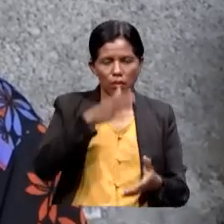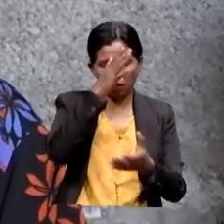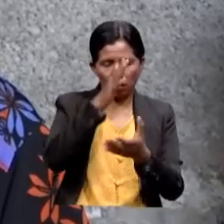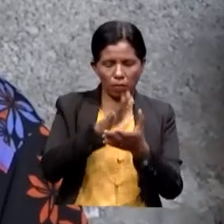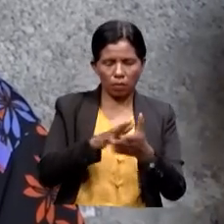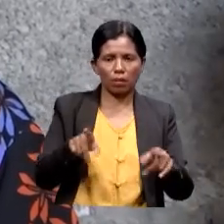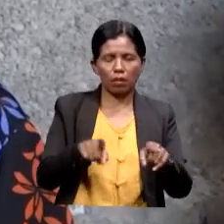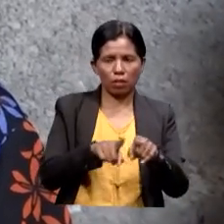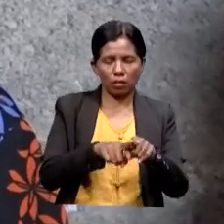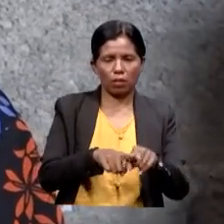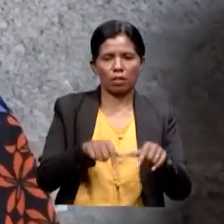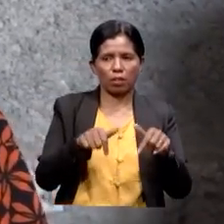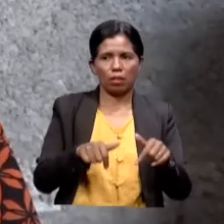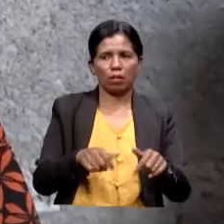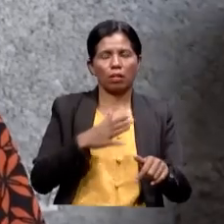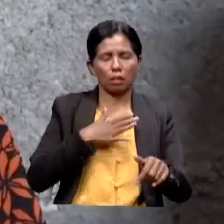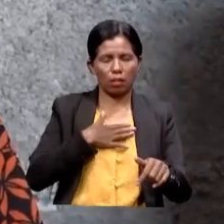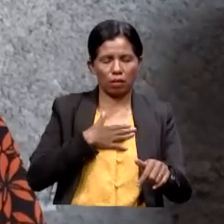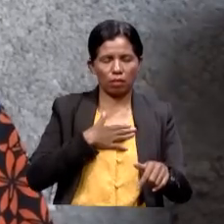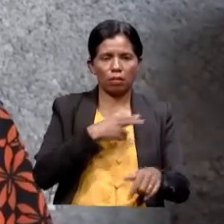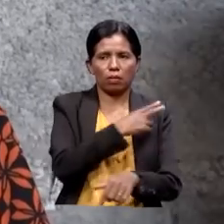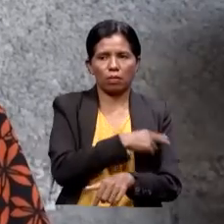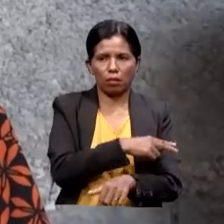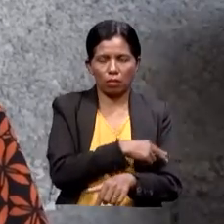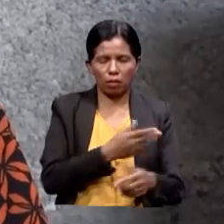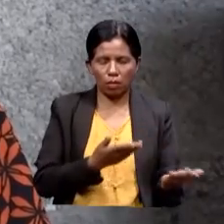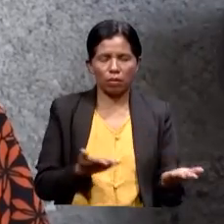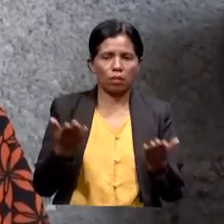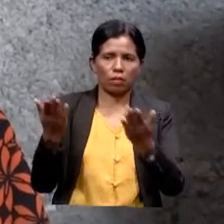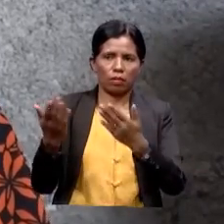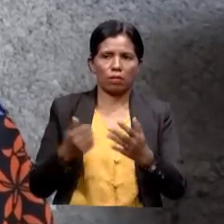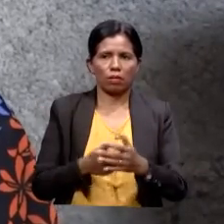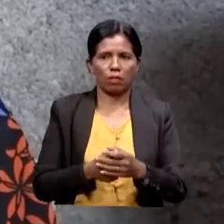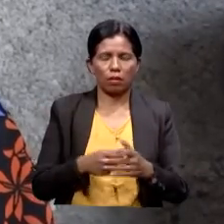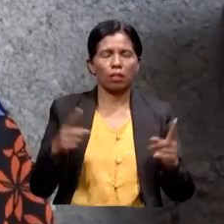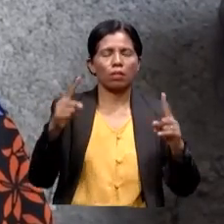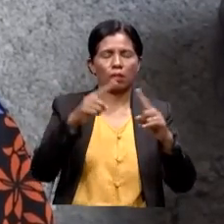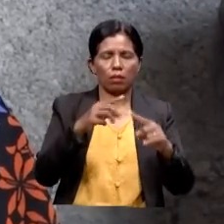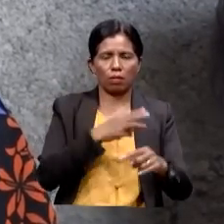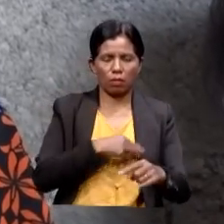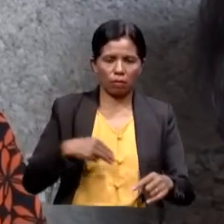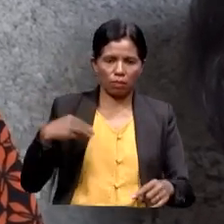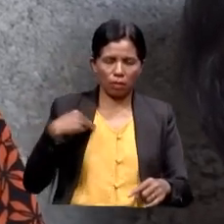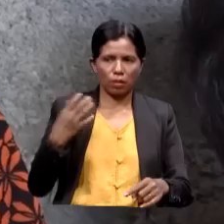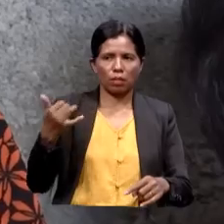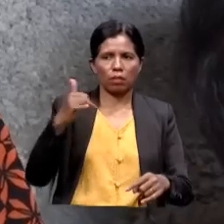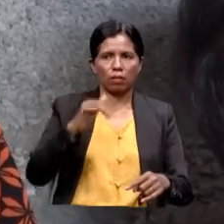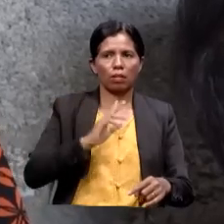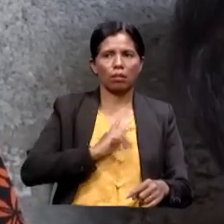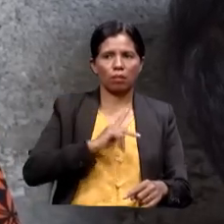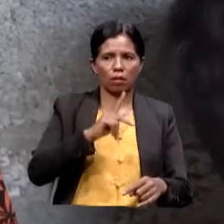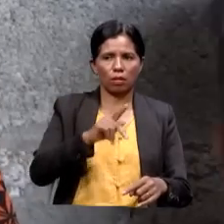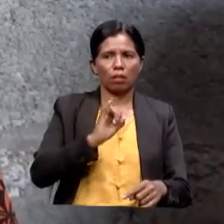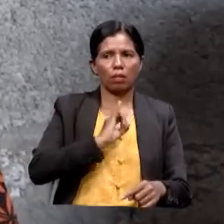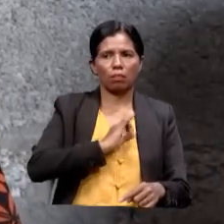asmosa nesa nehau ni anak bato ya spekulisan ya mosa ulori bamai bato ya marasira ya kulhu